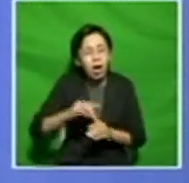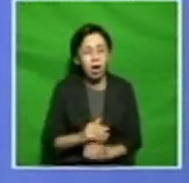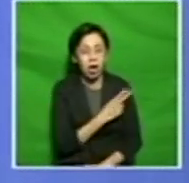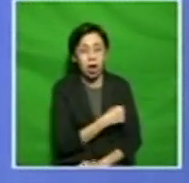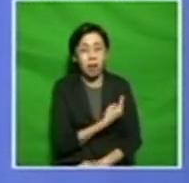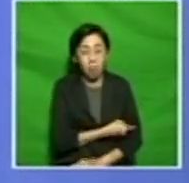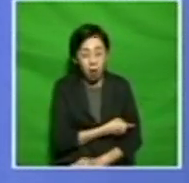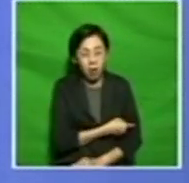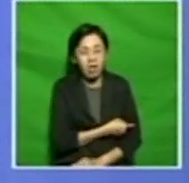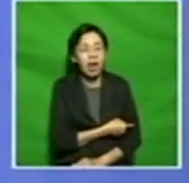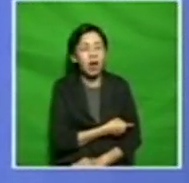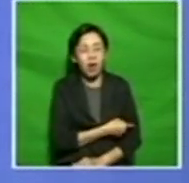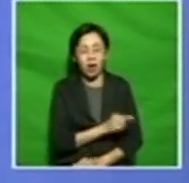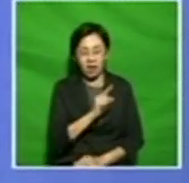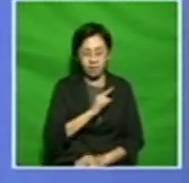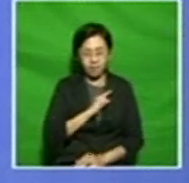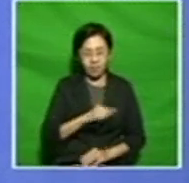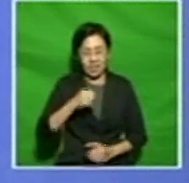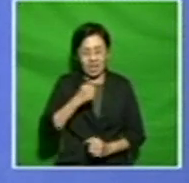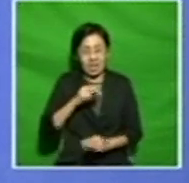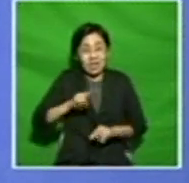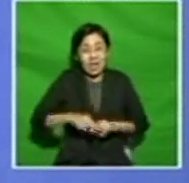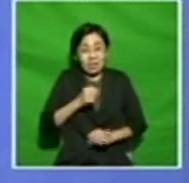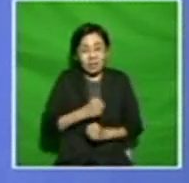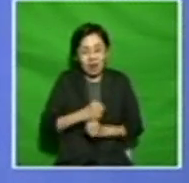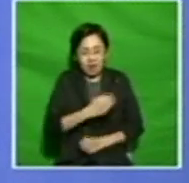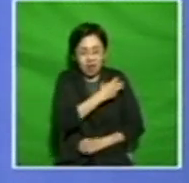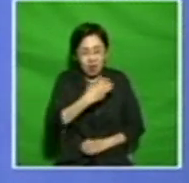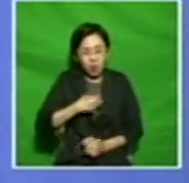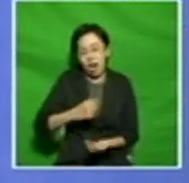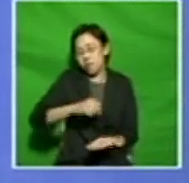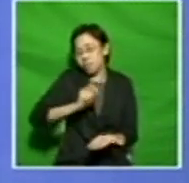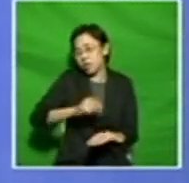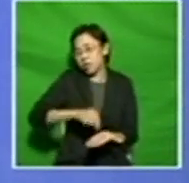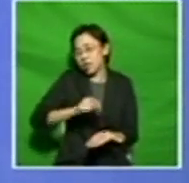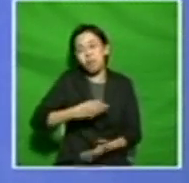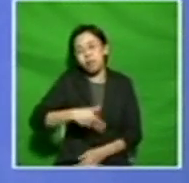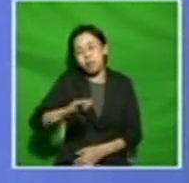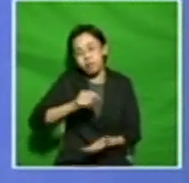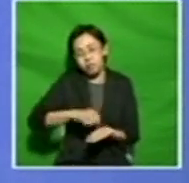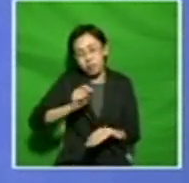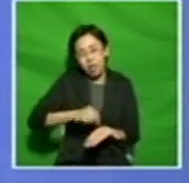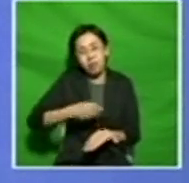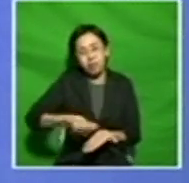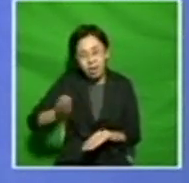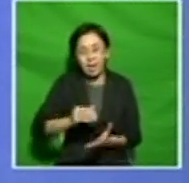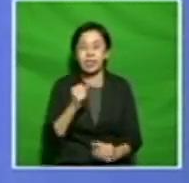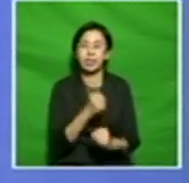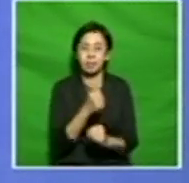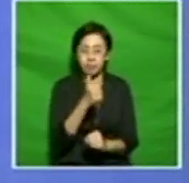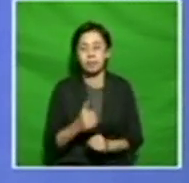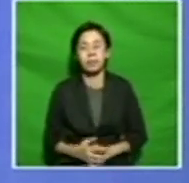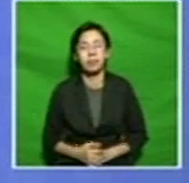ไปอยู่ในประเทศเหล่านั้นมานั่งที่สถานทูตสถานกงสุลเซ็นใบรับรองให้ซึ่งก็สามารถทำ